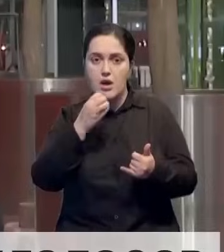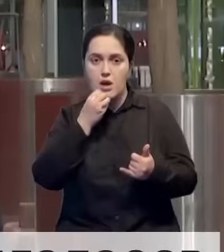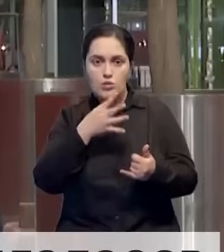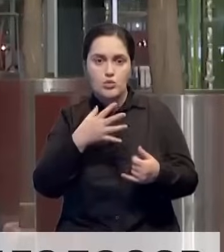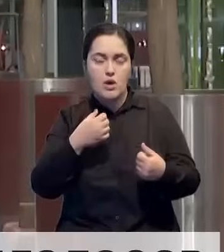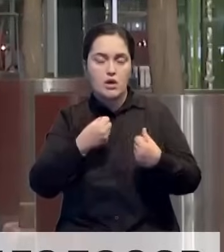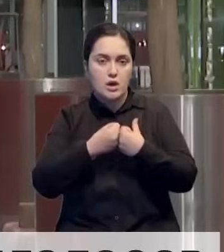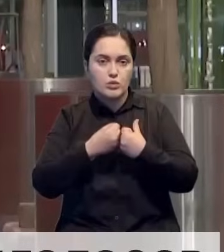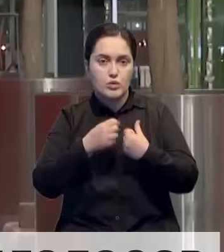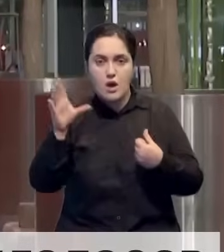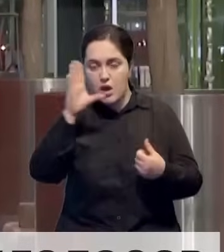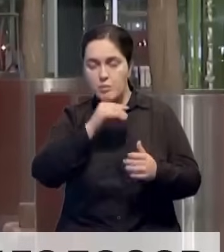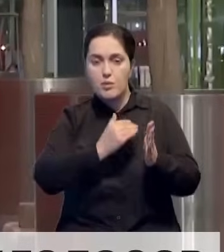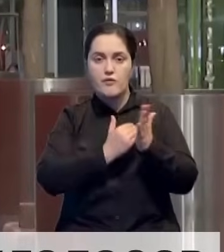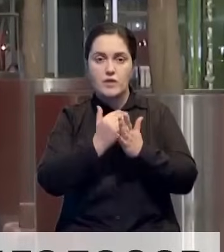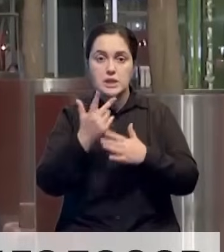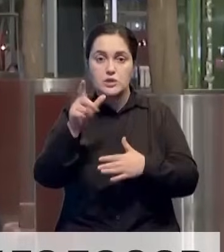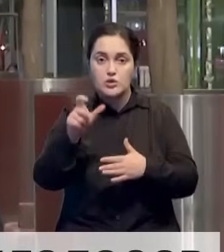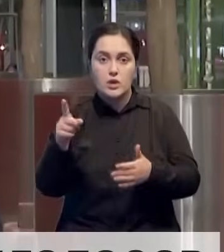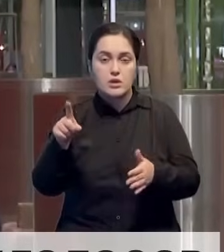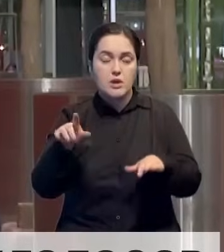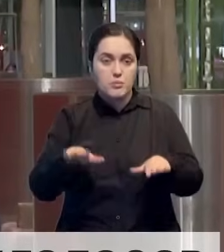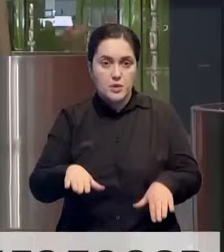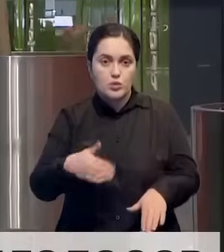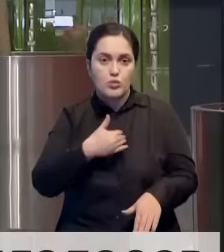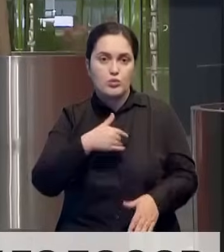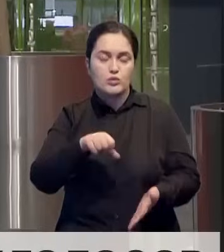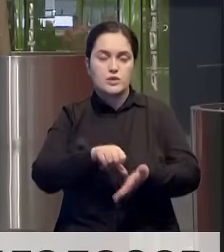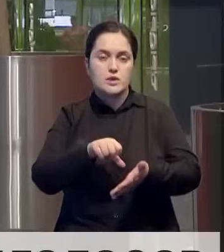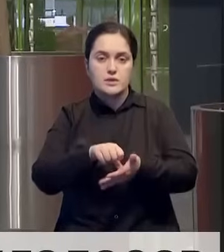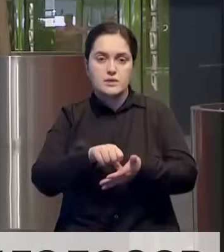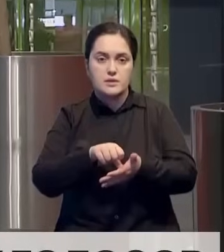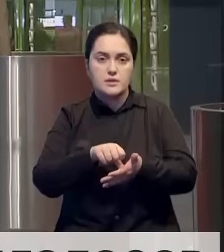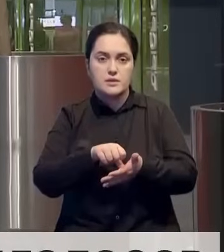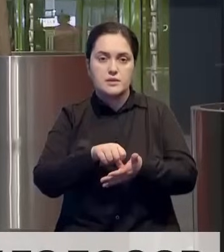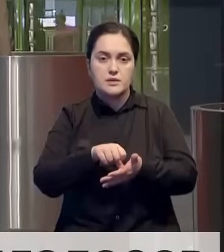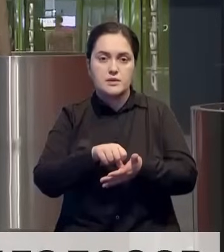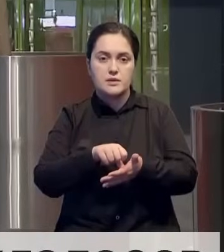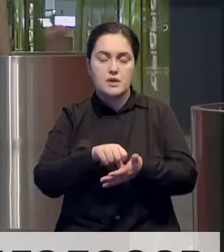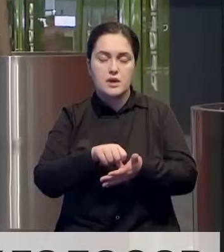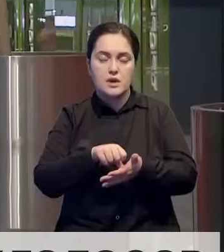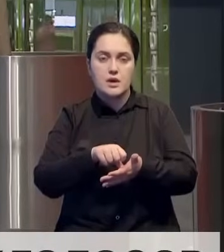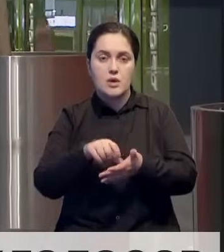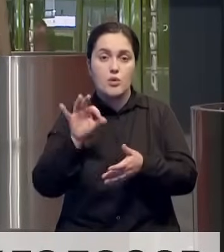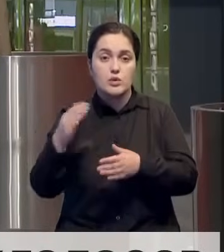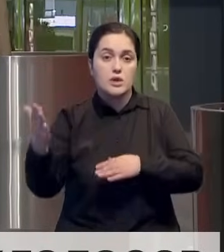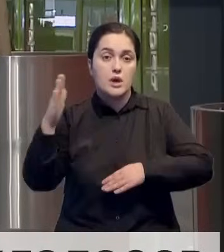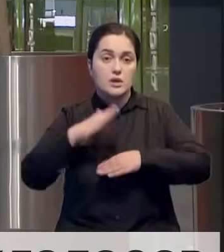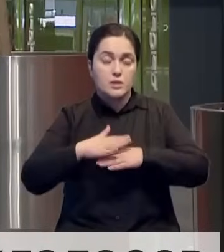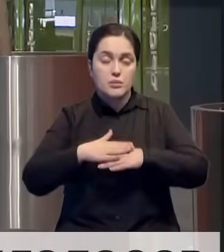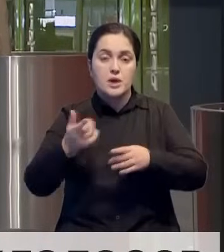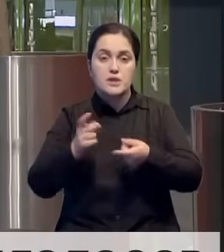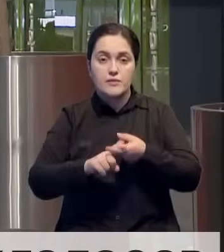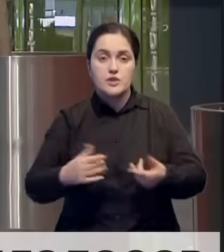конкуренцию. Конкуренция достаточно высокая. 3 человека на место – это уже хорошая конкуренция. В районах от этих акимов зависит непосредственно жизнь